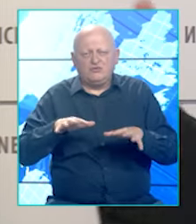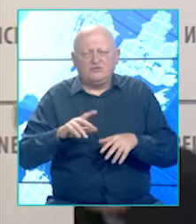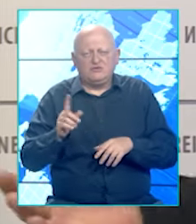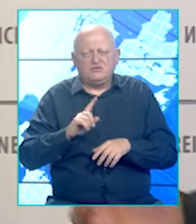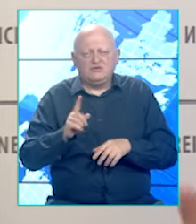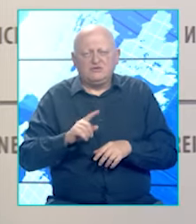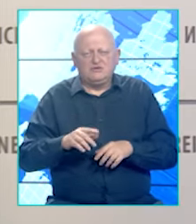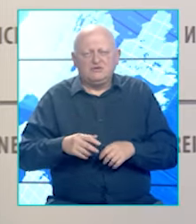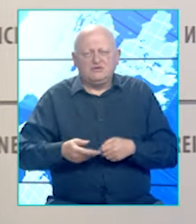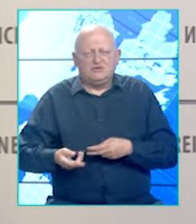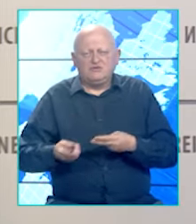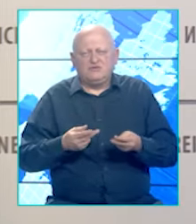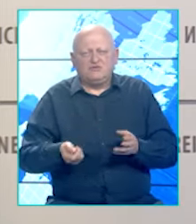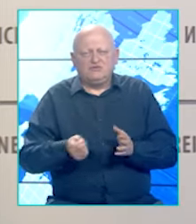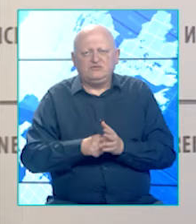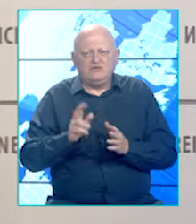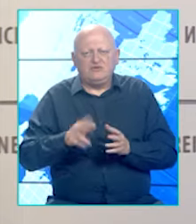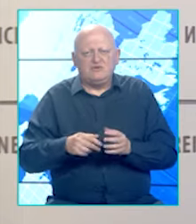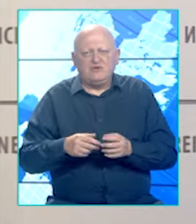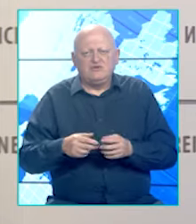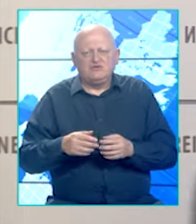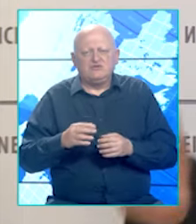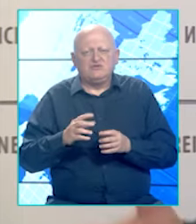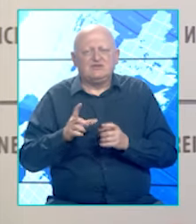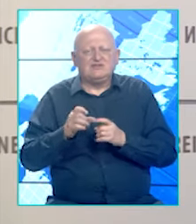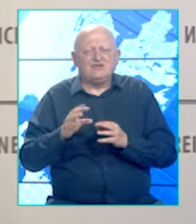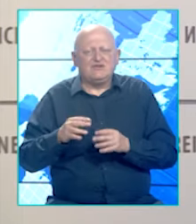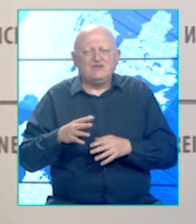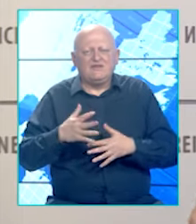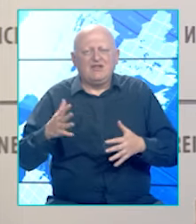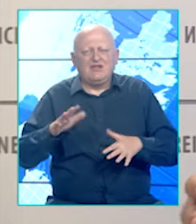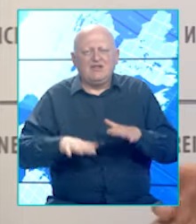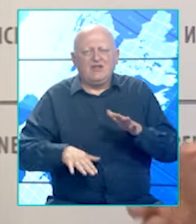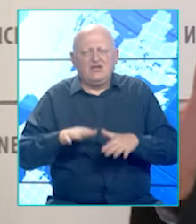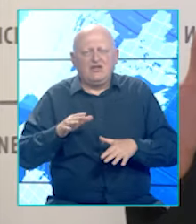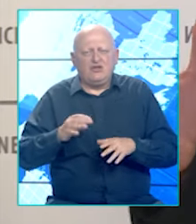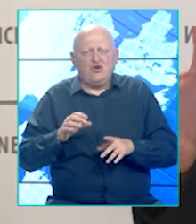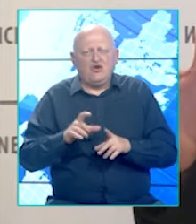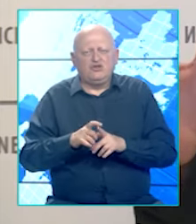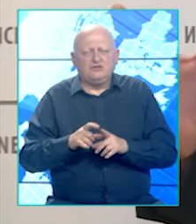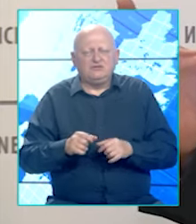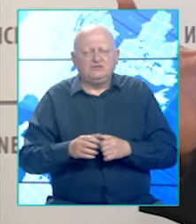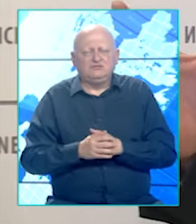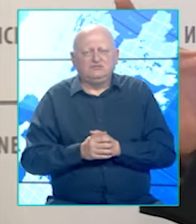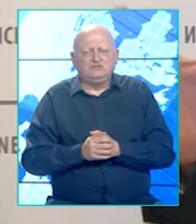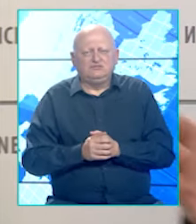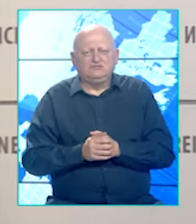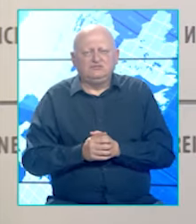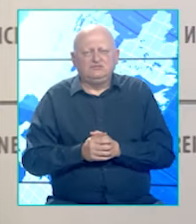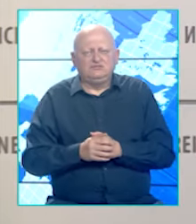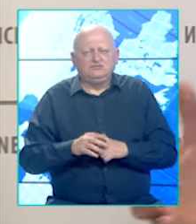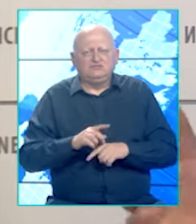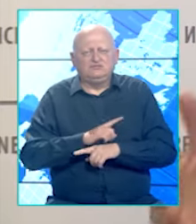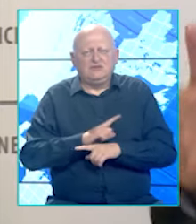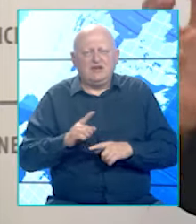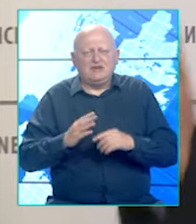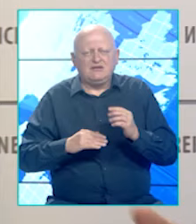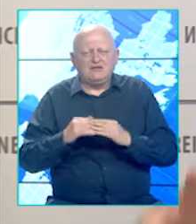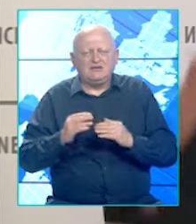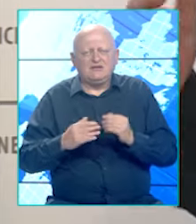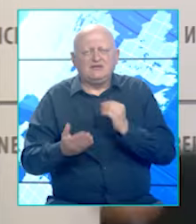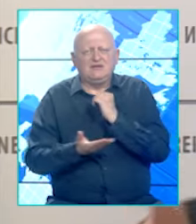nisu isporučeni kupcu. Imali su sirovine, ogromne su to količine, od raznih, dakle,